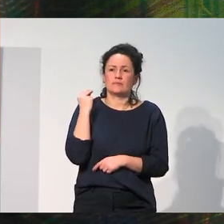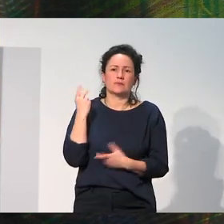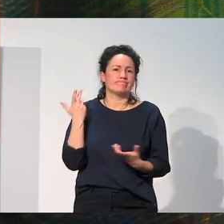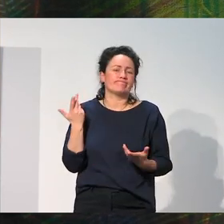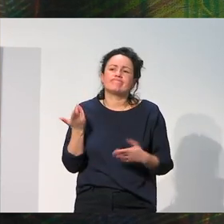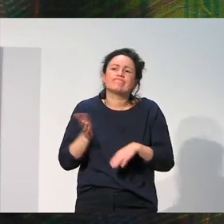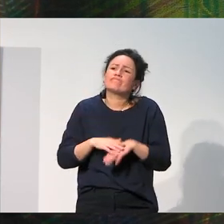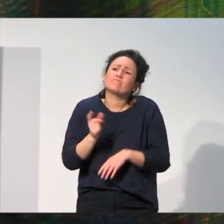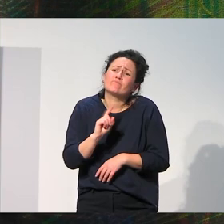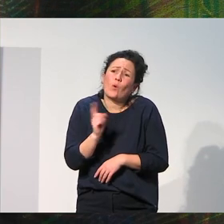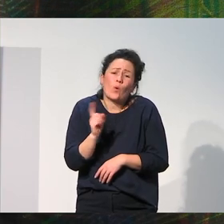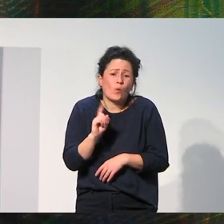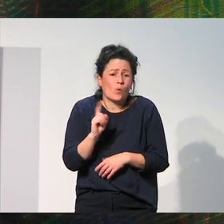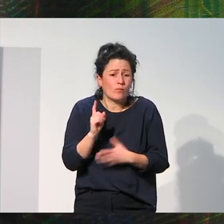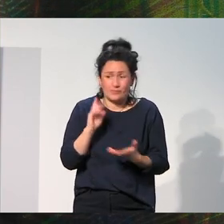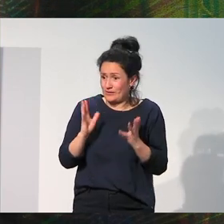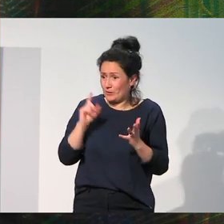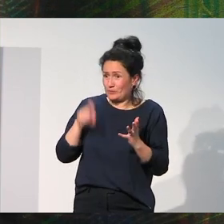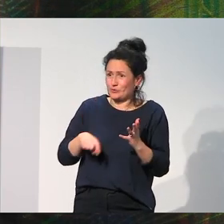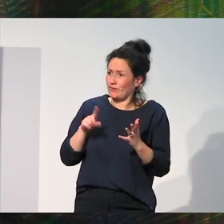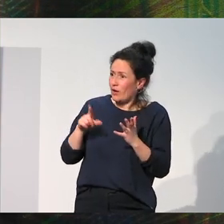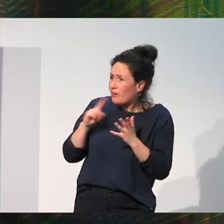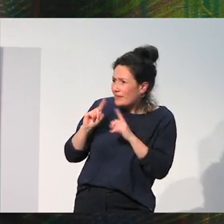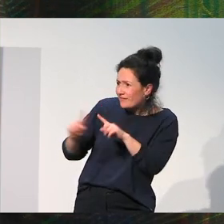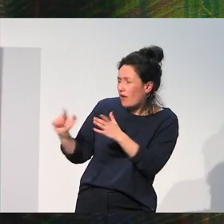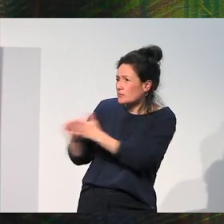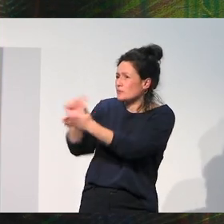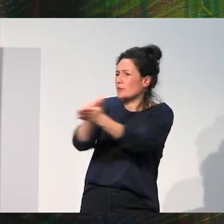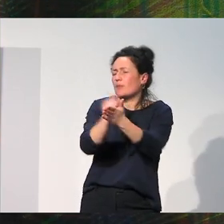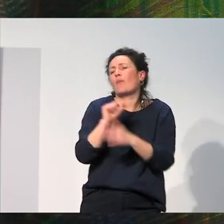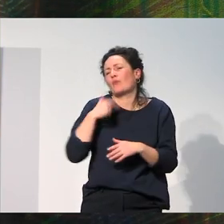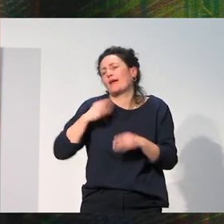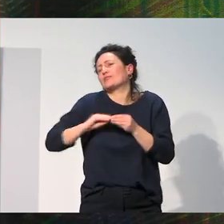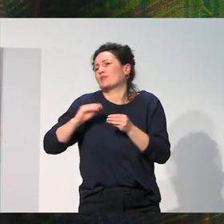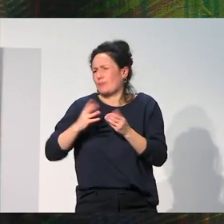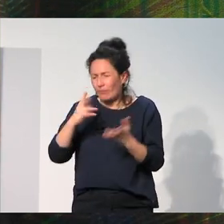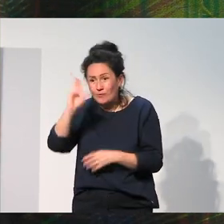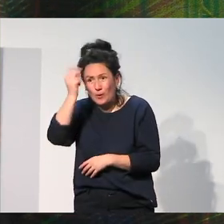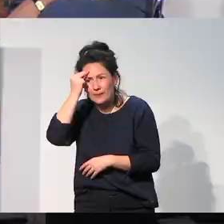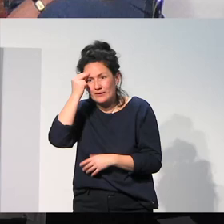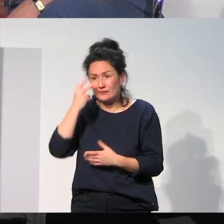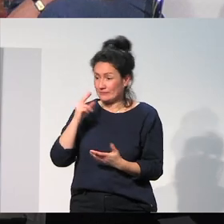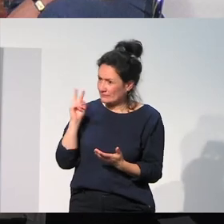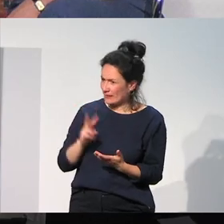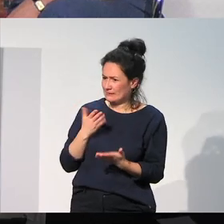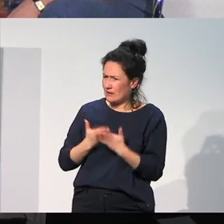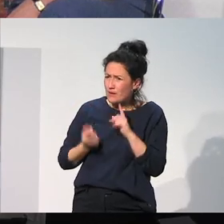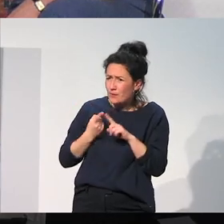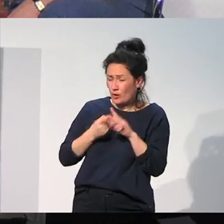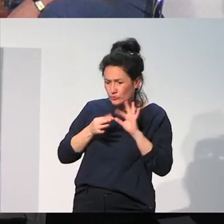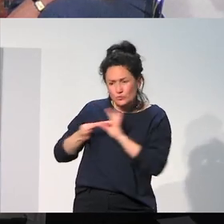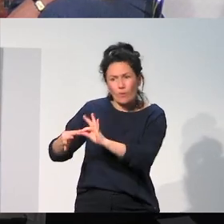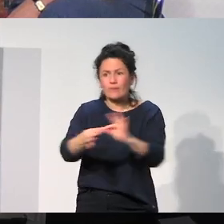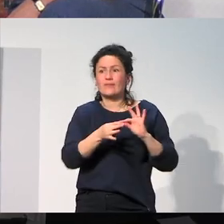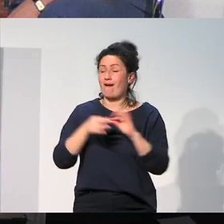conclusion qu'il faut les supprimer parce qu'elles sont différentes. Enfin, je pousse un peu le bouchon loin, mais vous voyez ce que je veux dire. C'est vraiment la solidarité écologique dans